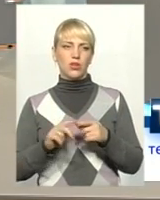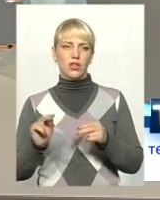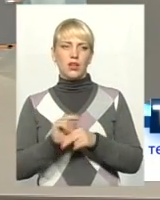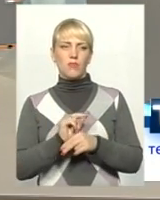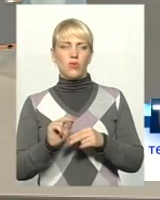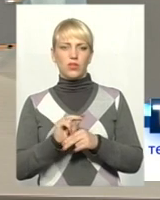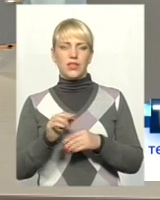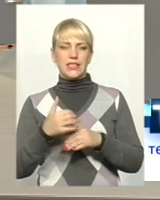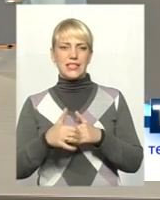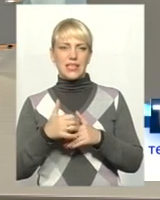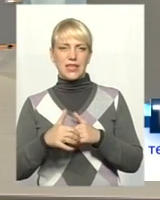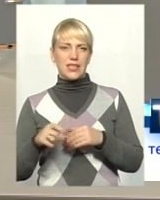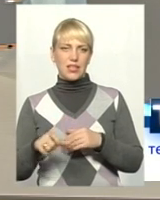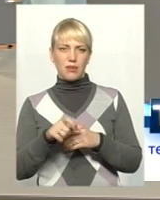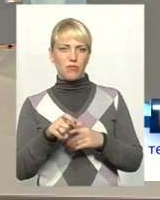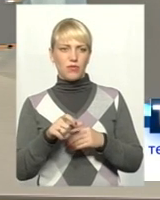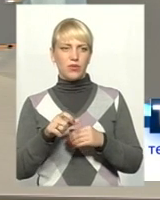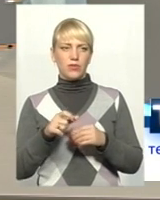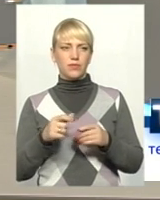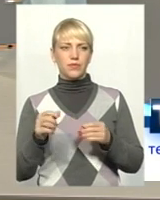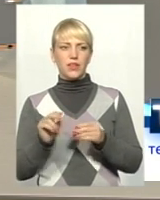б середнього того ремонту поточного?